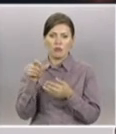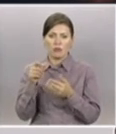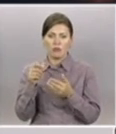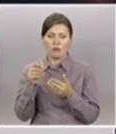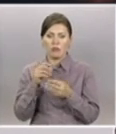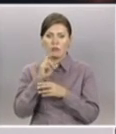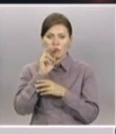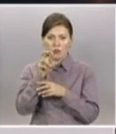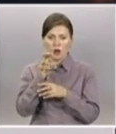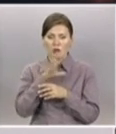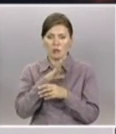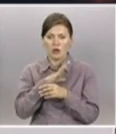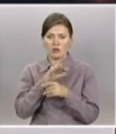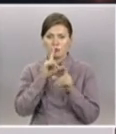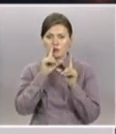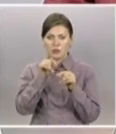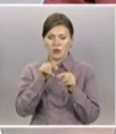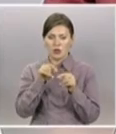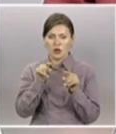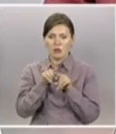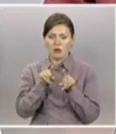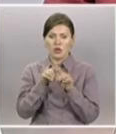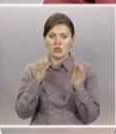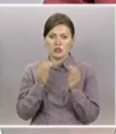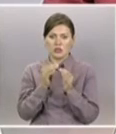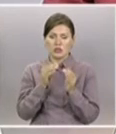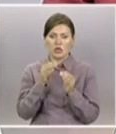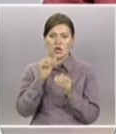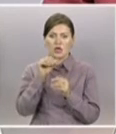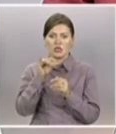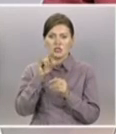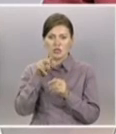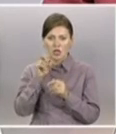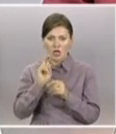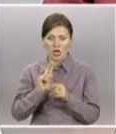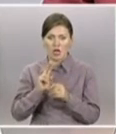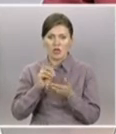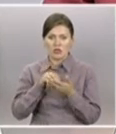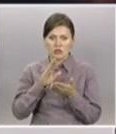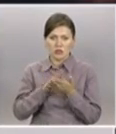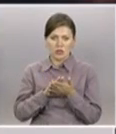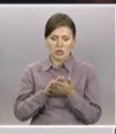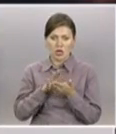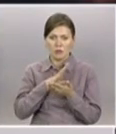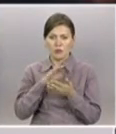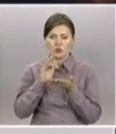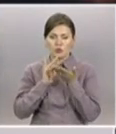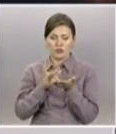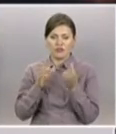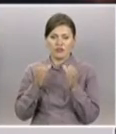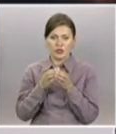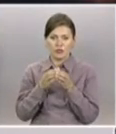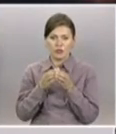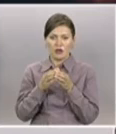жасайды. Және де умраға барып келеді. Ол енді кіші қажылық деп отқанын ғой. Сол бізде тіркелген туристік фирмалар